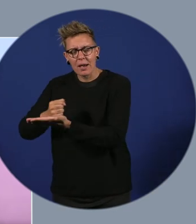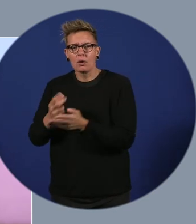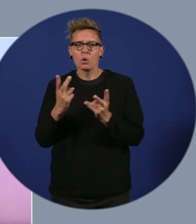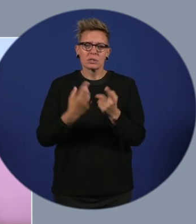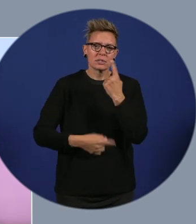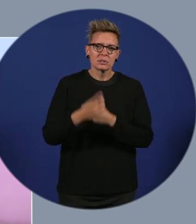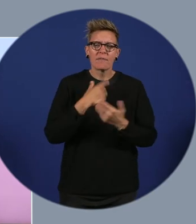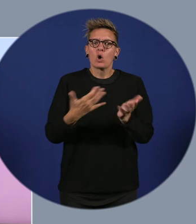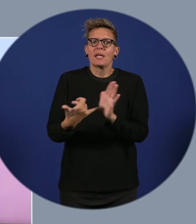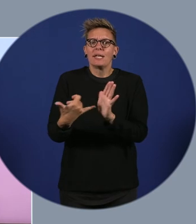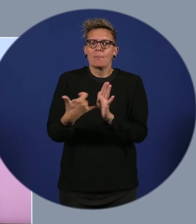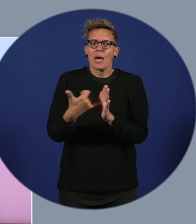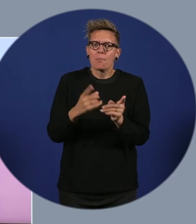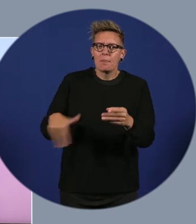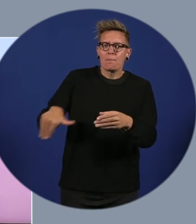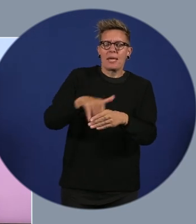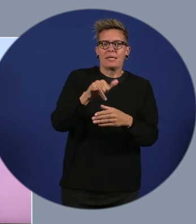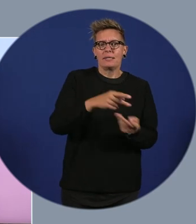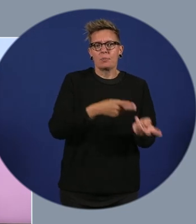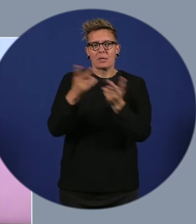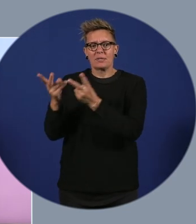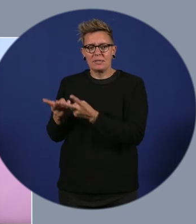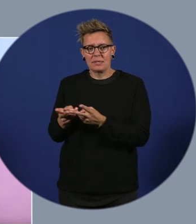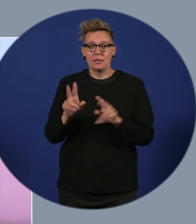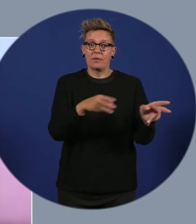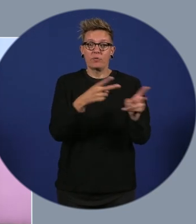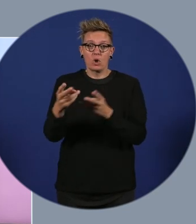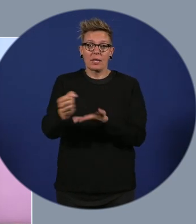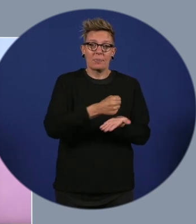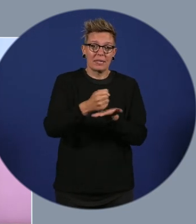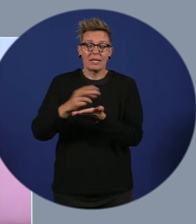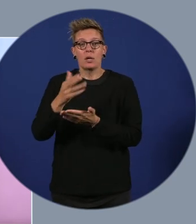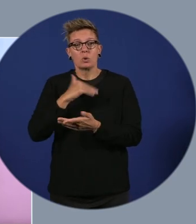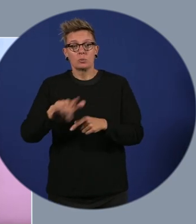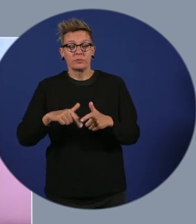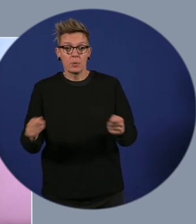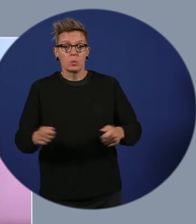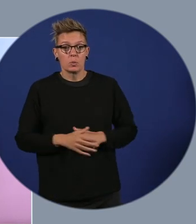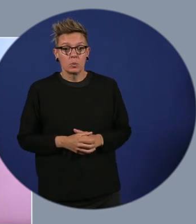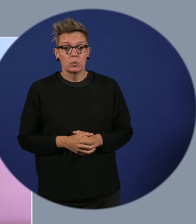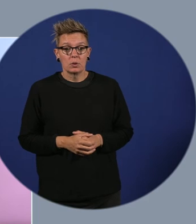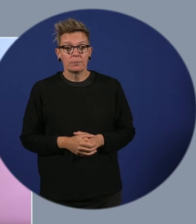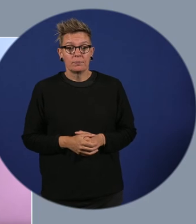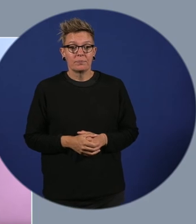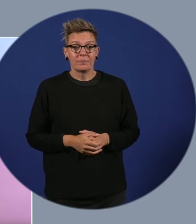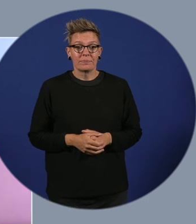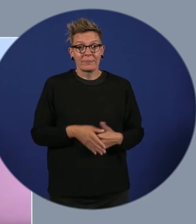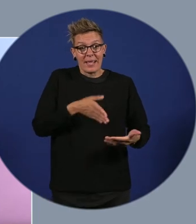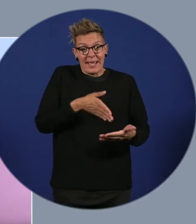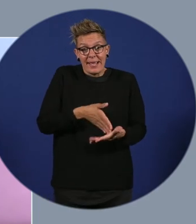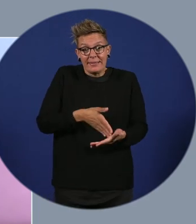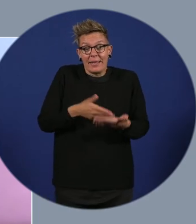om vad det faktiskt innebär att vara delaktig i demokratin i de klassiska partierna eller i ungdomsförbund. Och där så är det ju ett hinder som ofta finns med